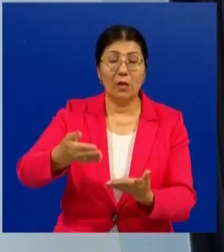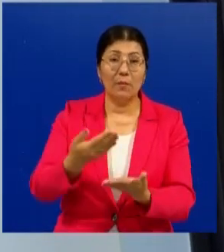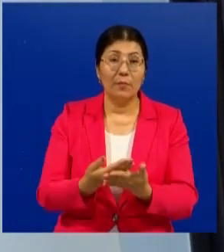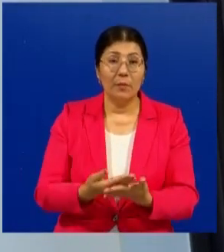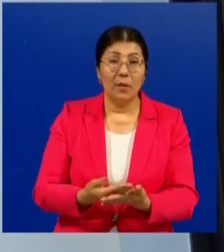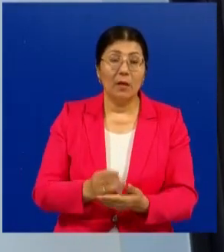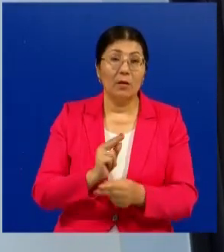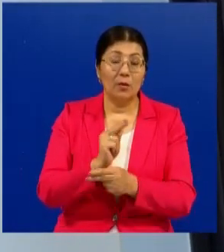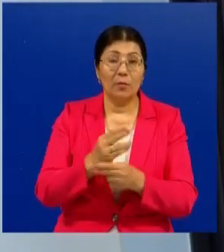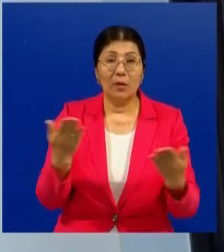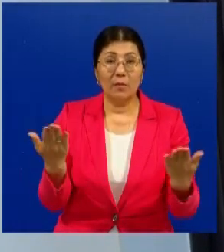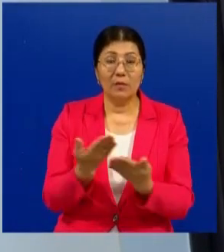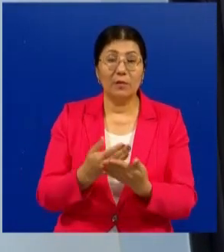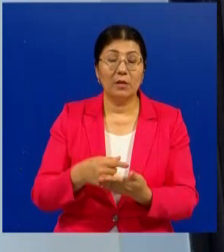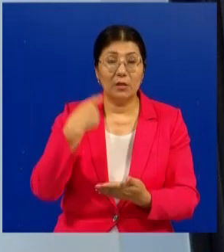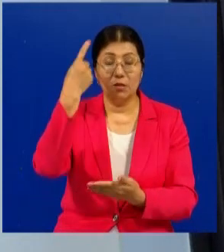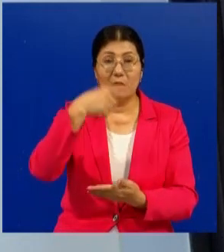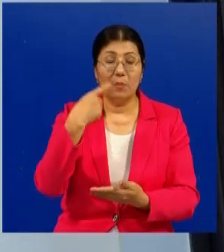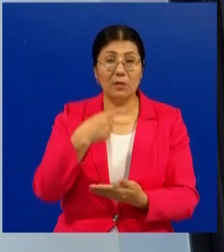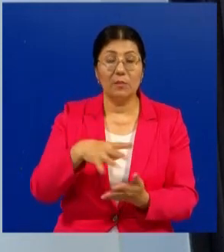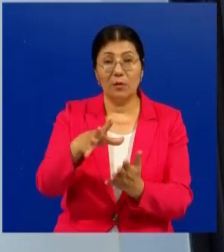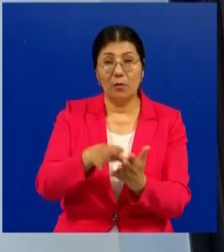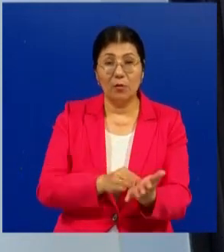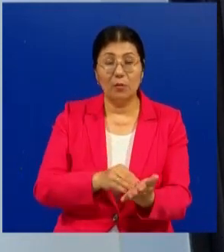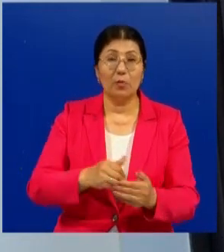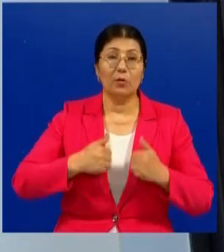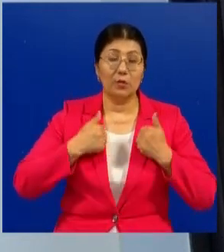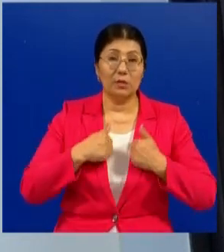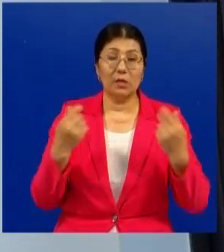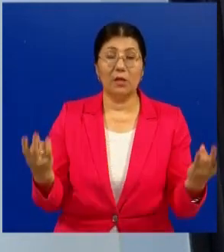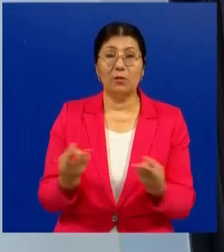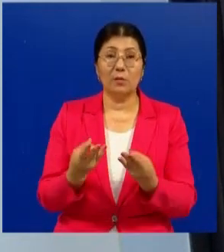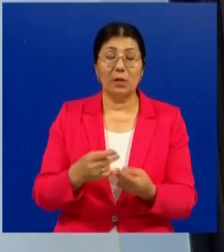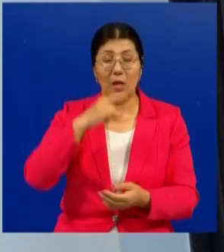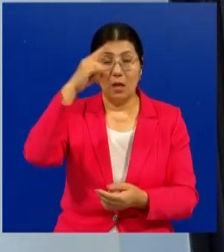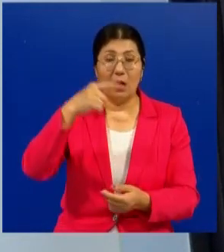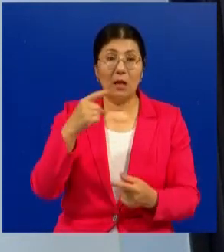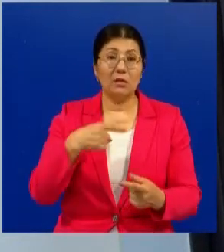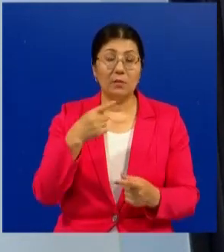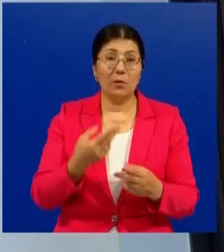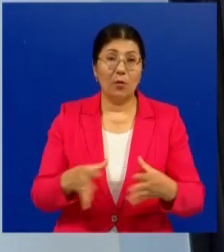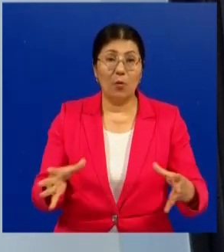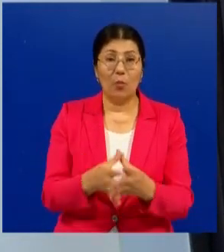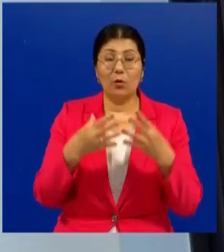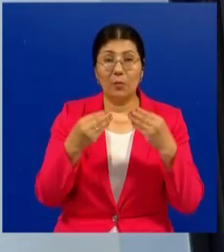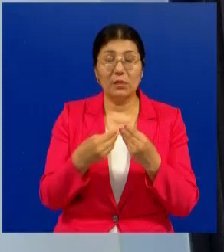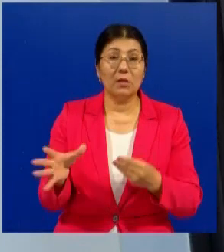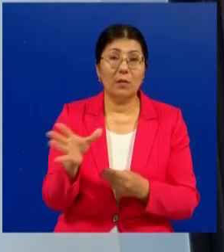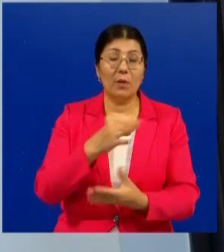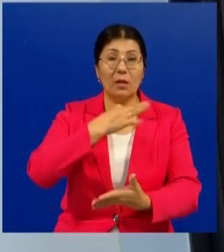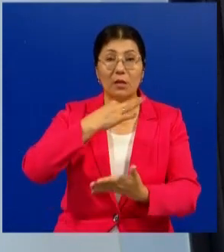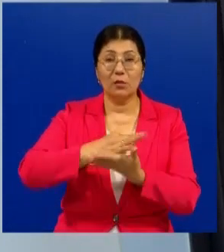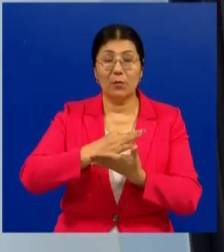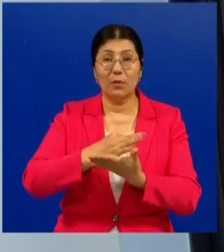мораль соғумен ғана емес, жеке басымен үлгі болуға тырысқан жөн. Қазақша айтқанда, бұл отбасының бүкіл